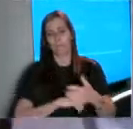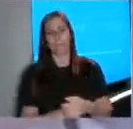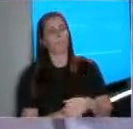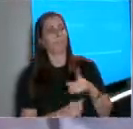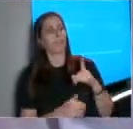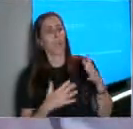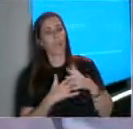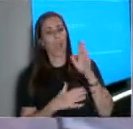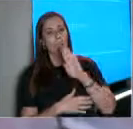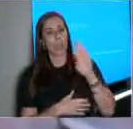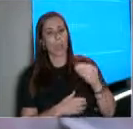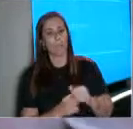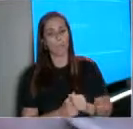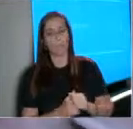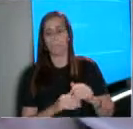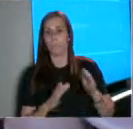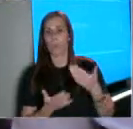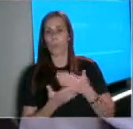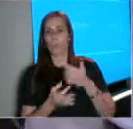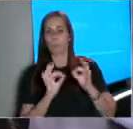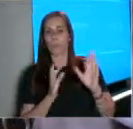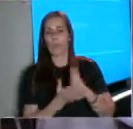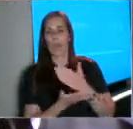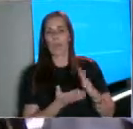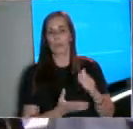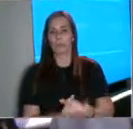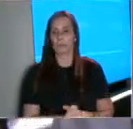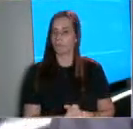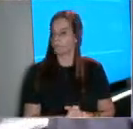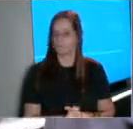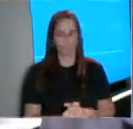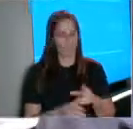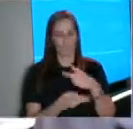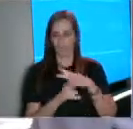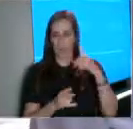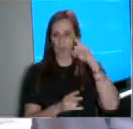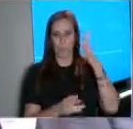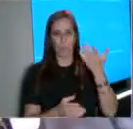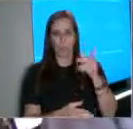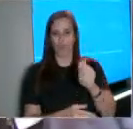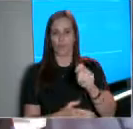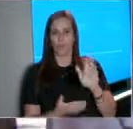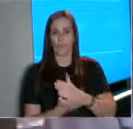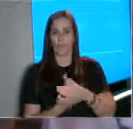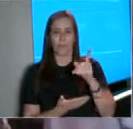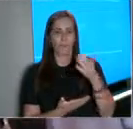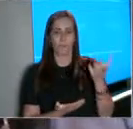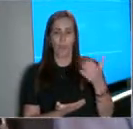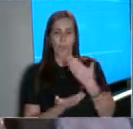אוקיי, והשימוע של נתניהו, מה מנדלבליט יחליט? אף אחד לא יכול לדעת מה השופט מחליט, והוא סך